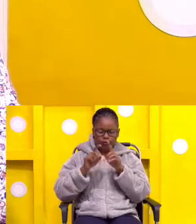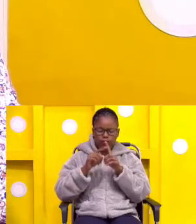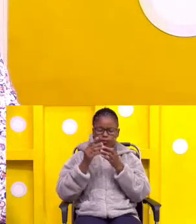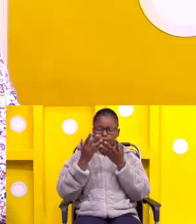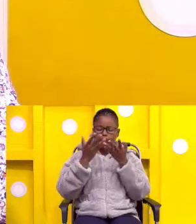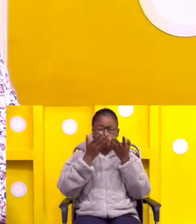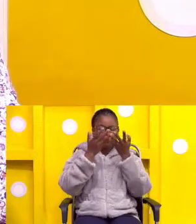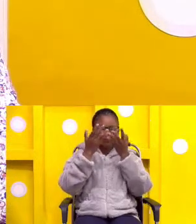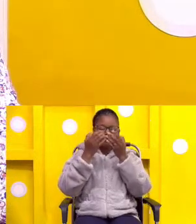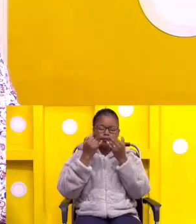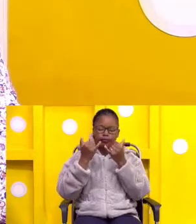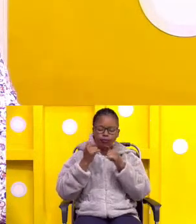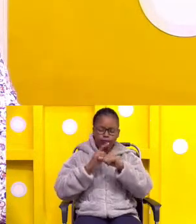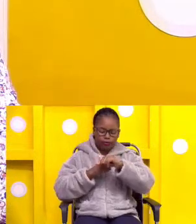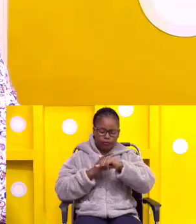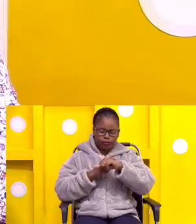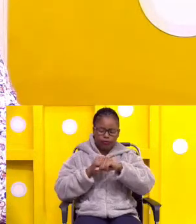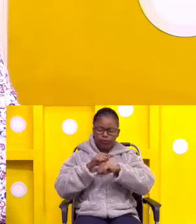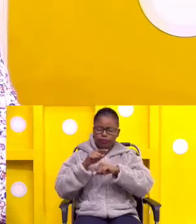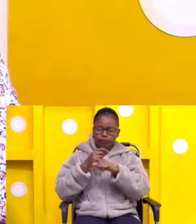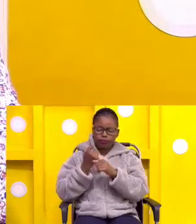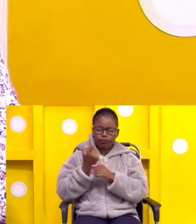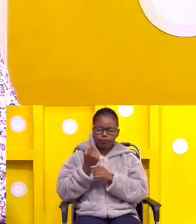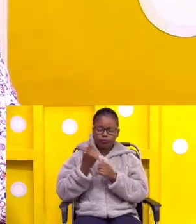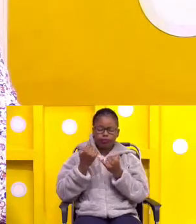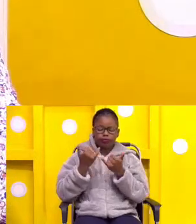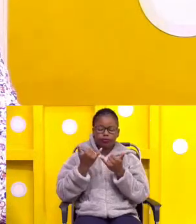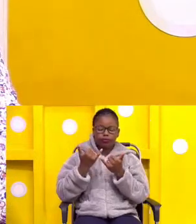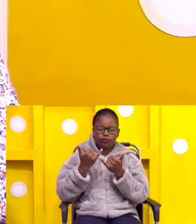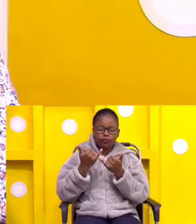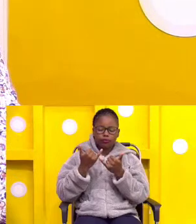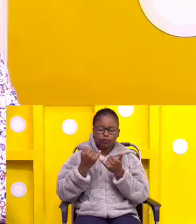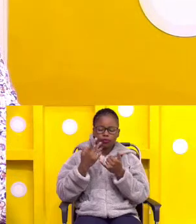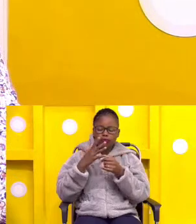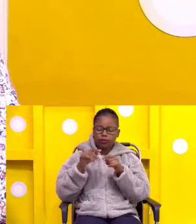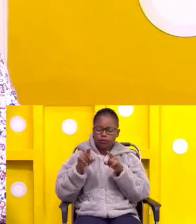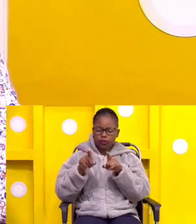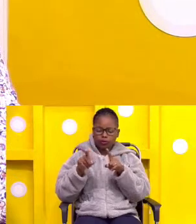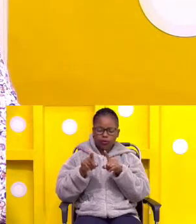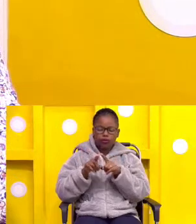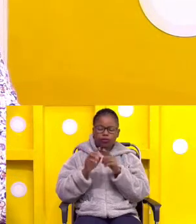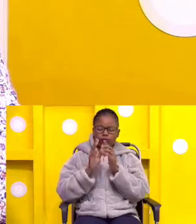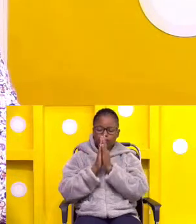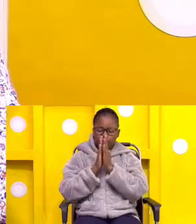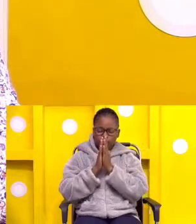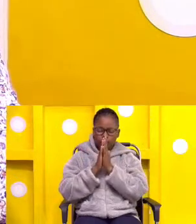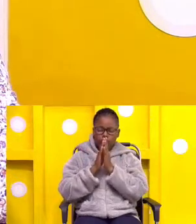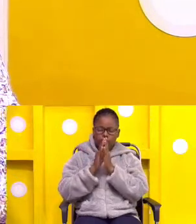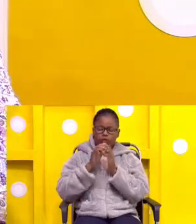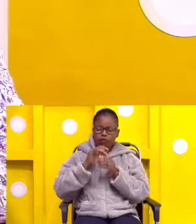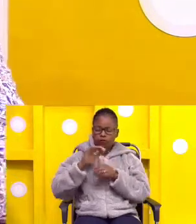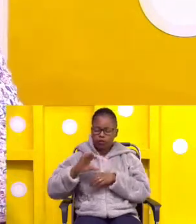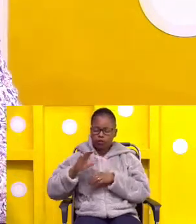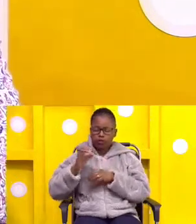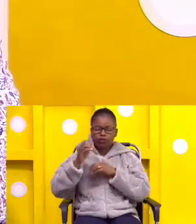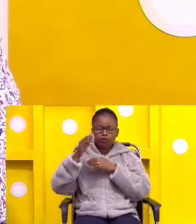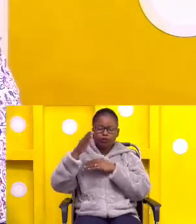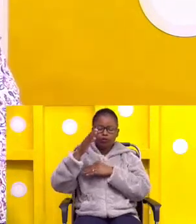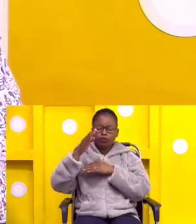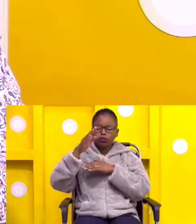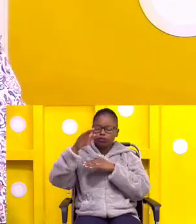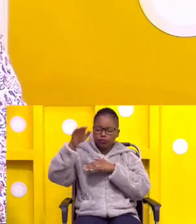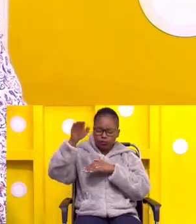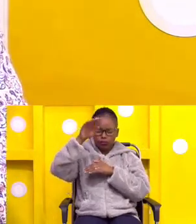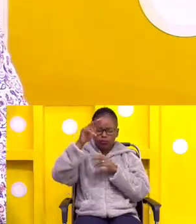mũno ndagĩka-inĩ ĩno na ithaa rĩrĩ, nĩ ndagũtũgĩria mũno we mũrũ wa Ngai ũrĩa wĩ igũrũ mũno.